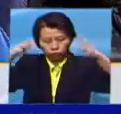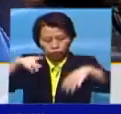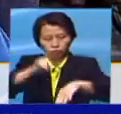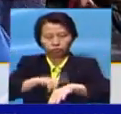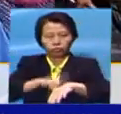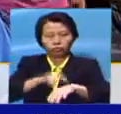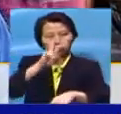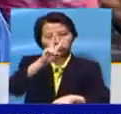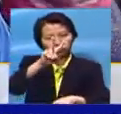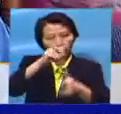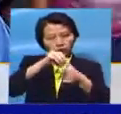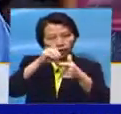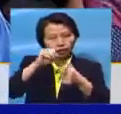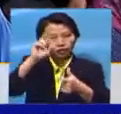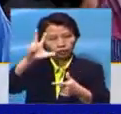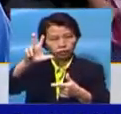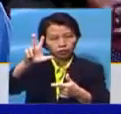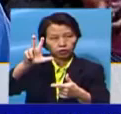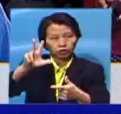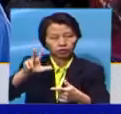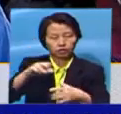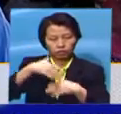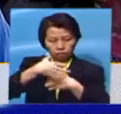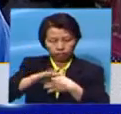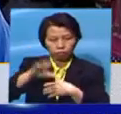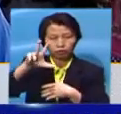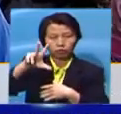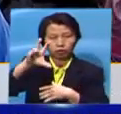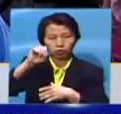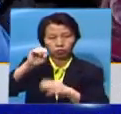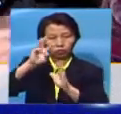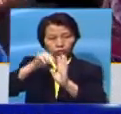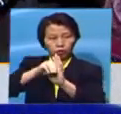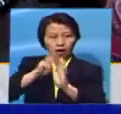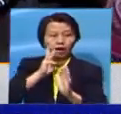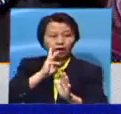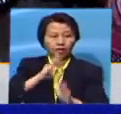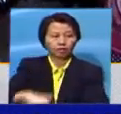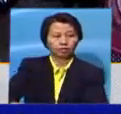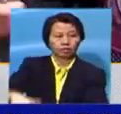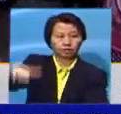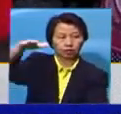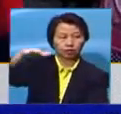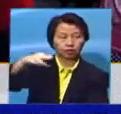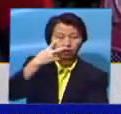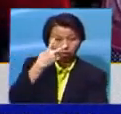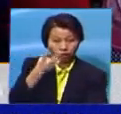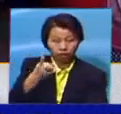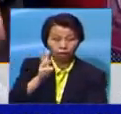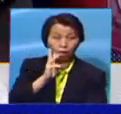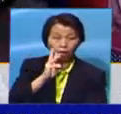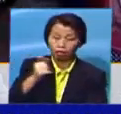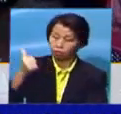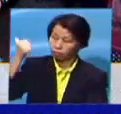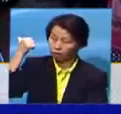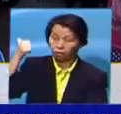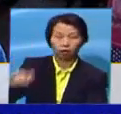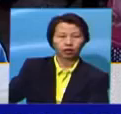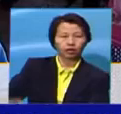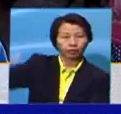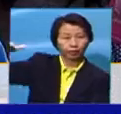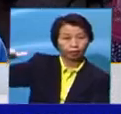pukul 3 dalam setengah jam air naik kita nampak air sungai belakang naik dah perkara